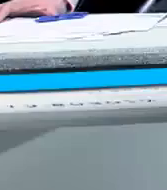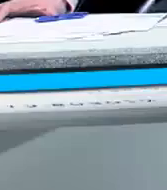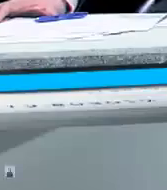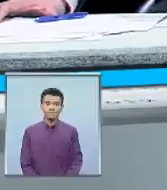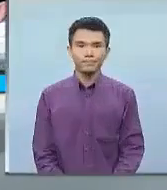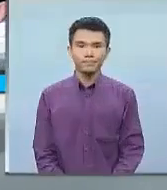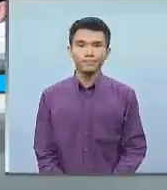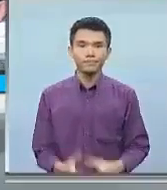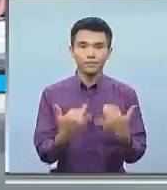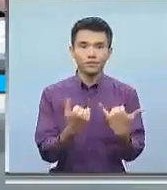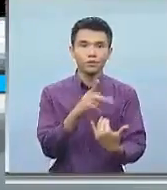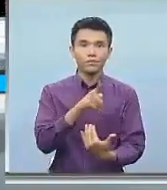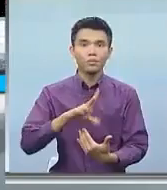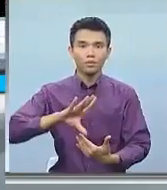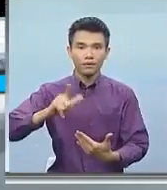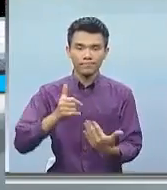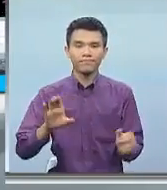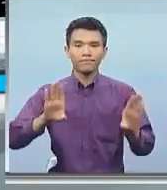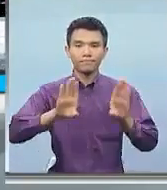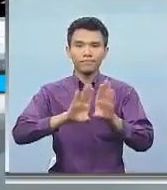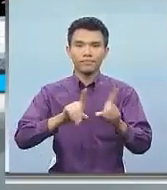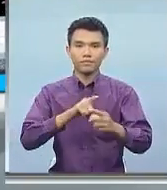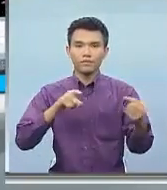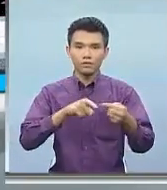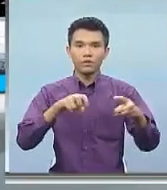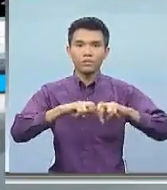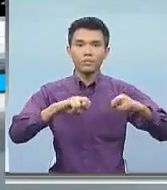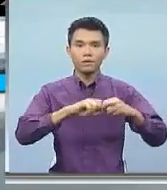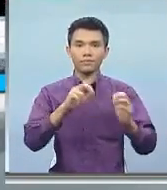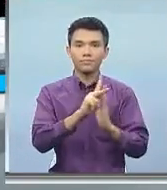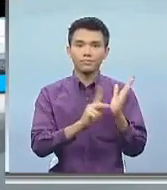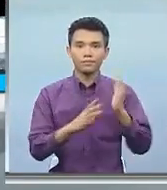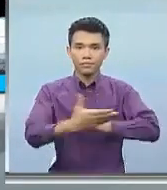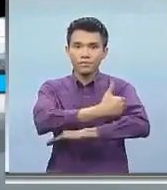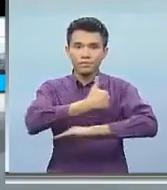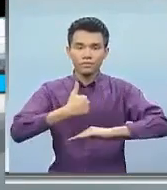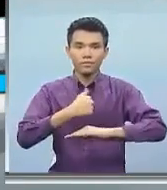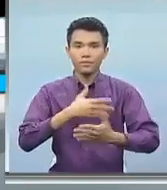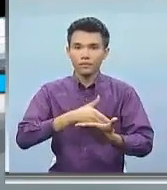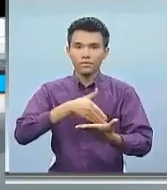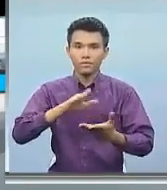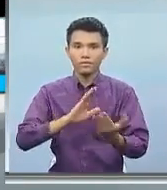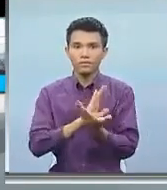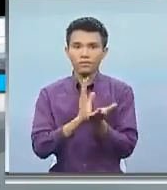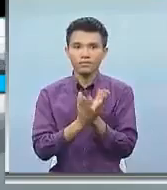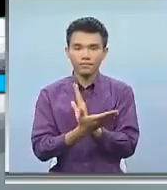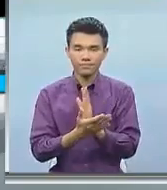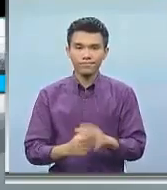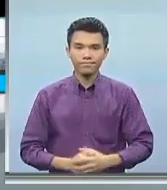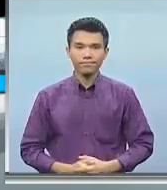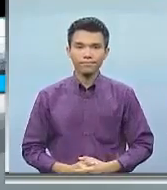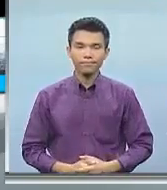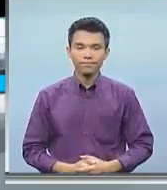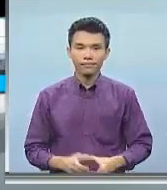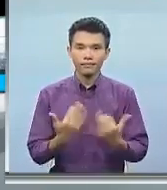วันนี้ปปชได้แถลงปิดสำนวนระบุว่ากระบวนการถอดถอนนั้นถือเป็นจุดเริ่มต้นของการปฏิรูปประเทศนะครับค่ะซึ่งจะมีการนัดลง